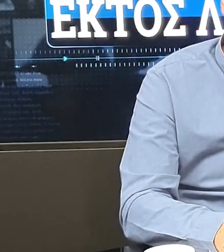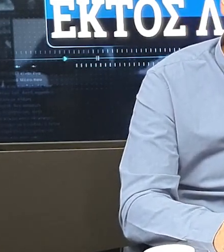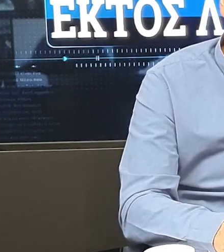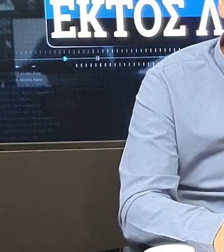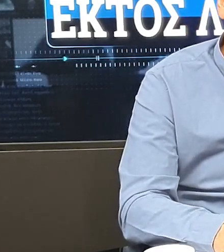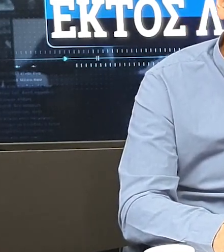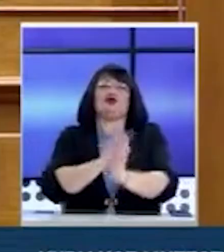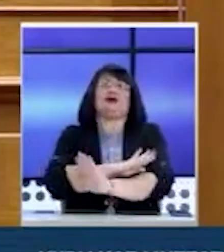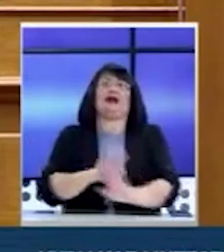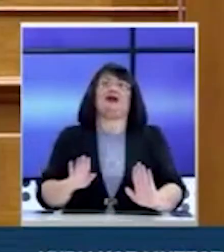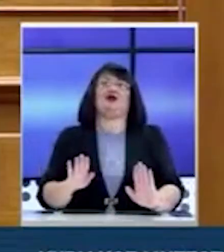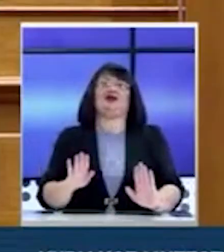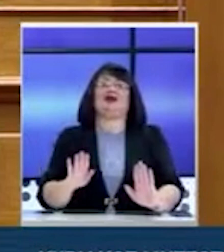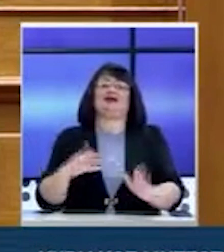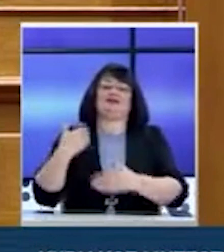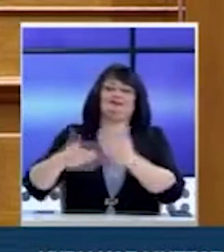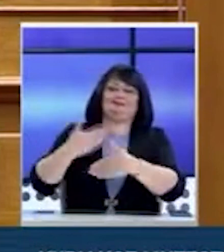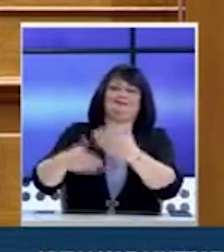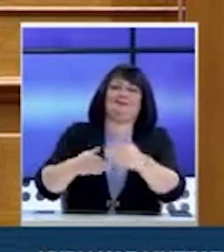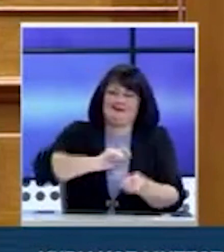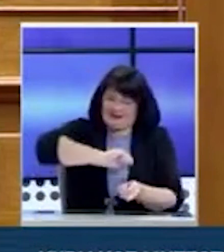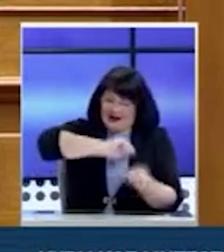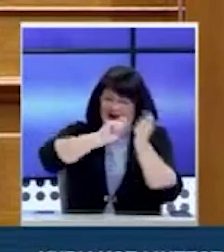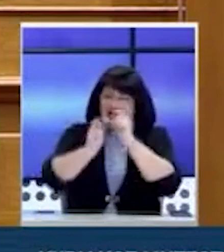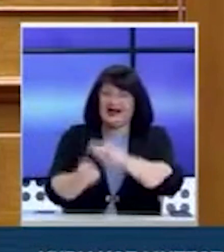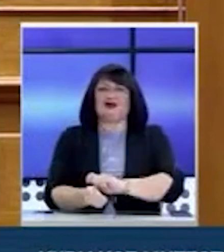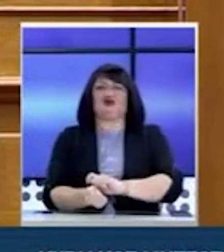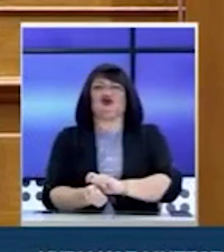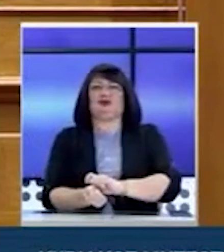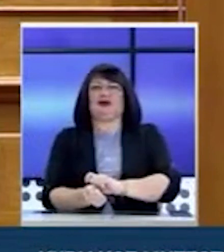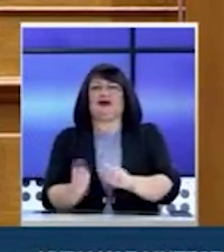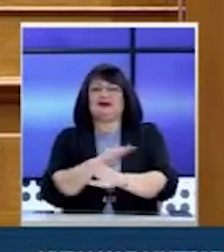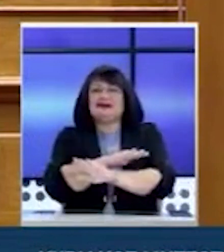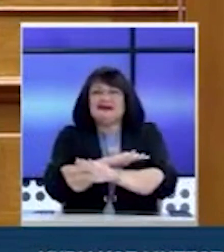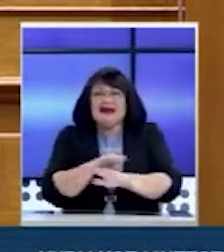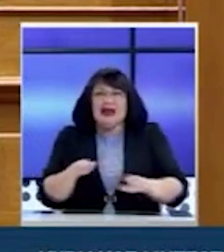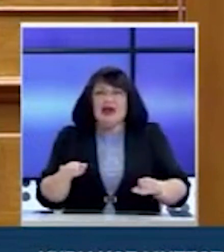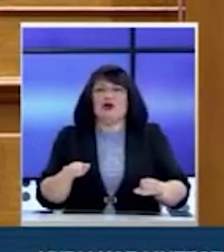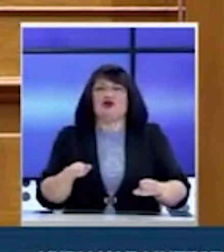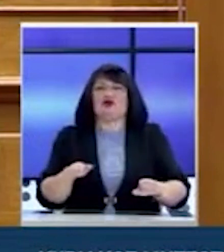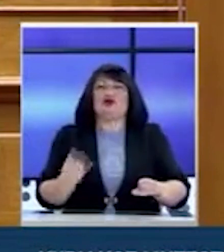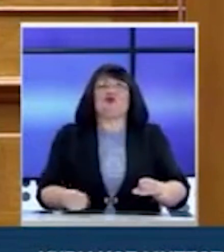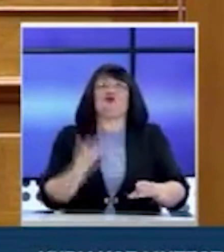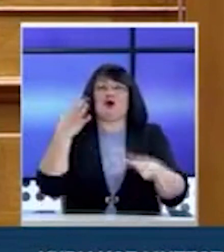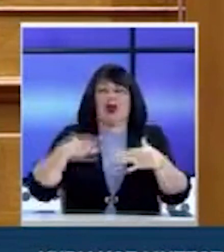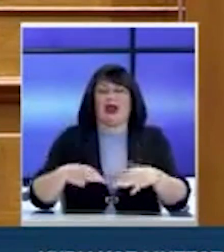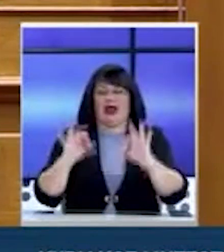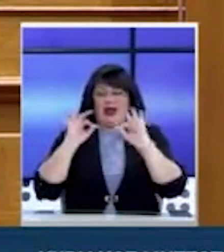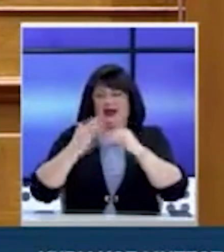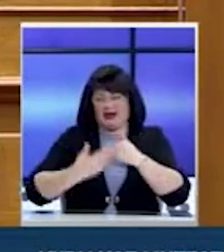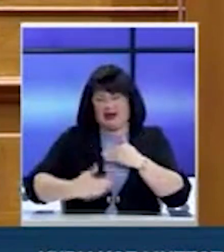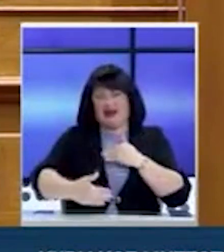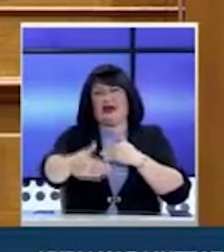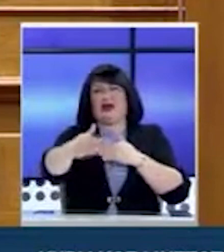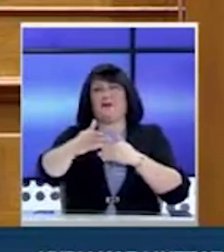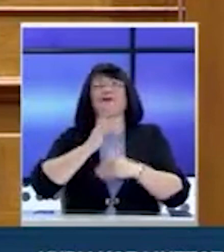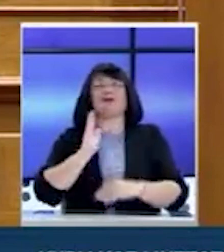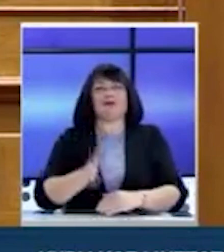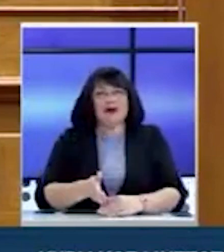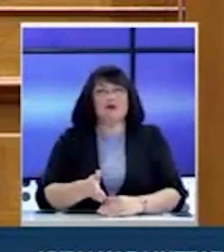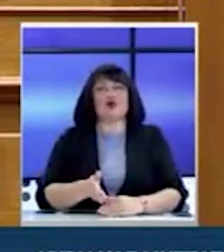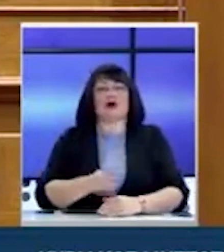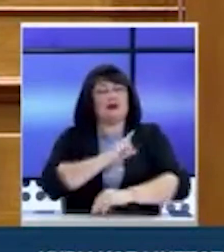περιγράφει αυτή την κατάσταση. Μετατρέπουμε το τέλος σε μια νέα αρχή και δίνουμε πραγματικά